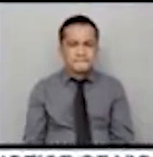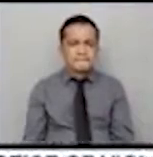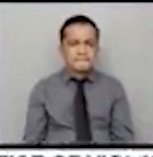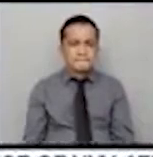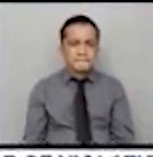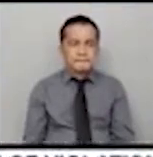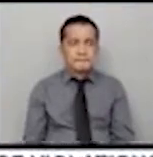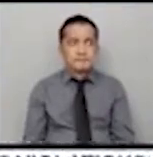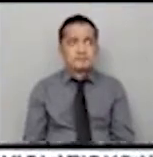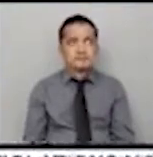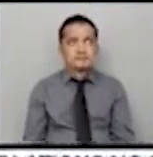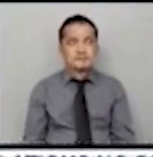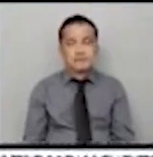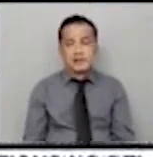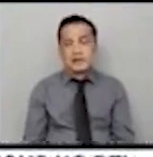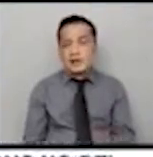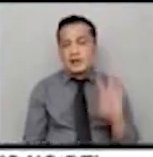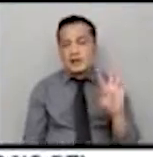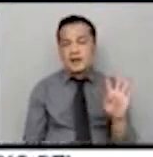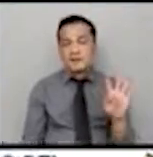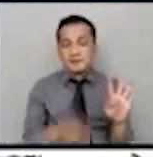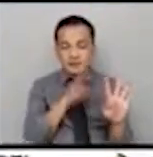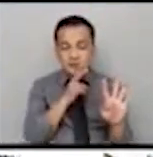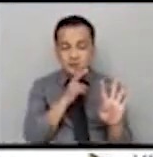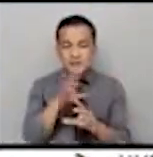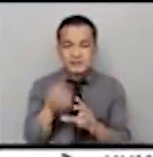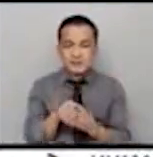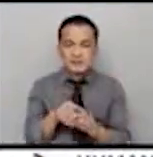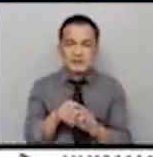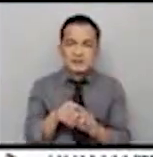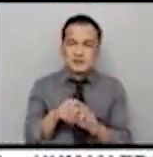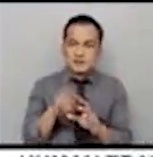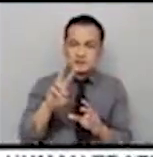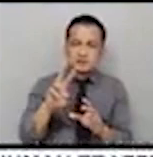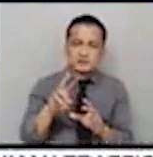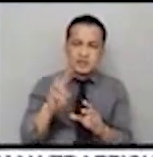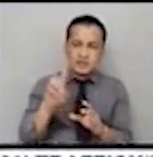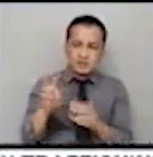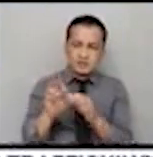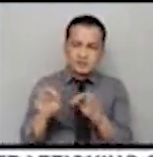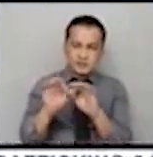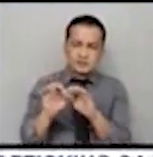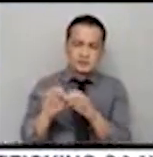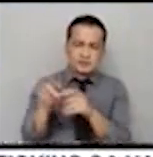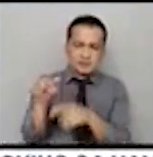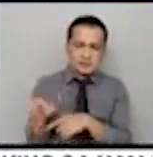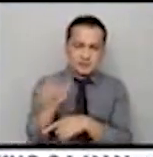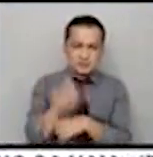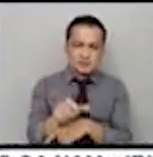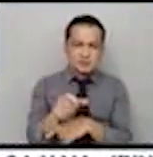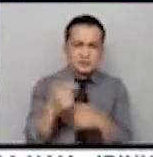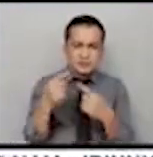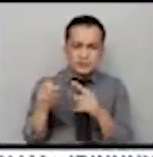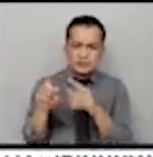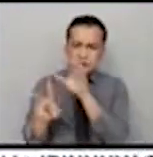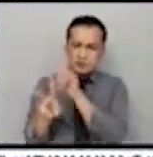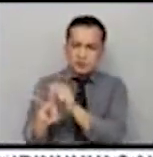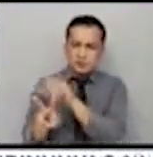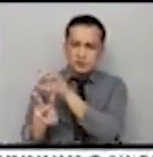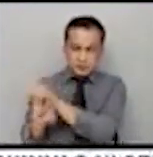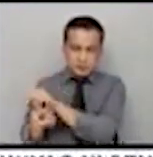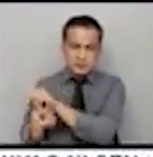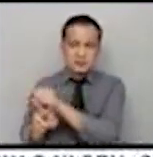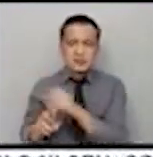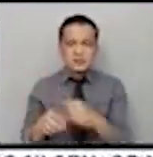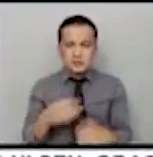Apat na drug suspects kabilang ang dalawang high-value individual matagumpay na naaresto sa magkakahiwalay na operasyon ng mga otoridad kontra